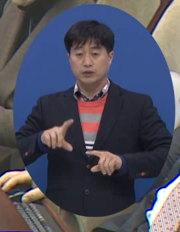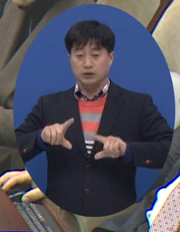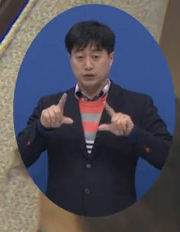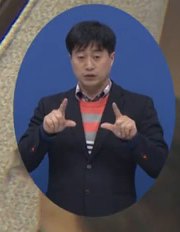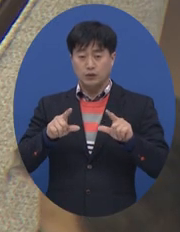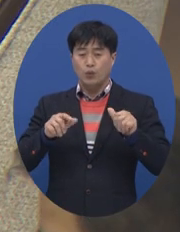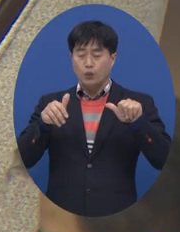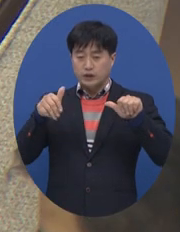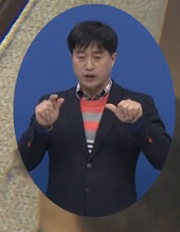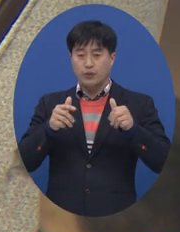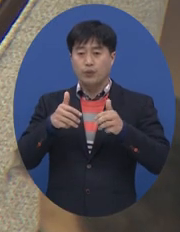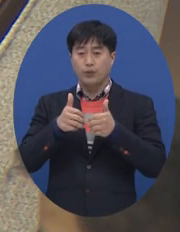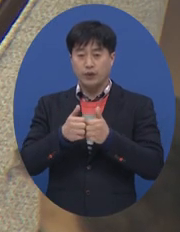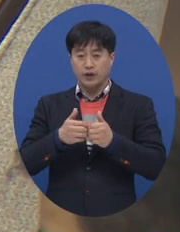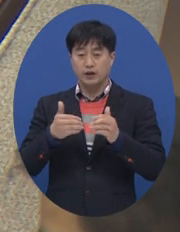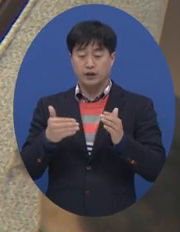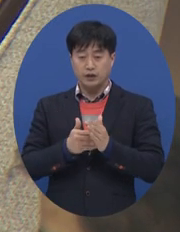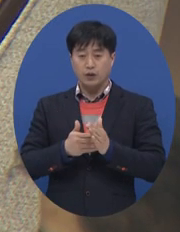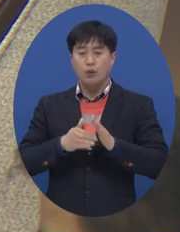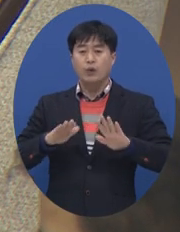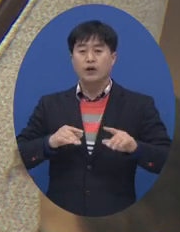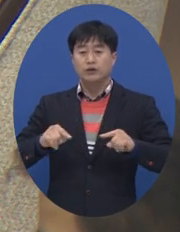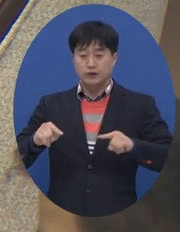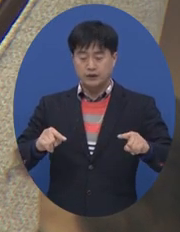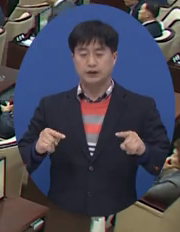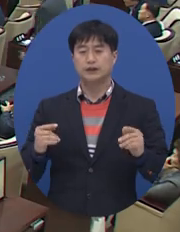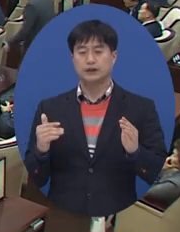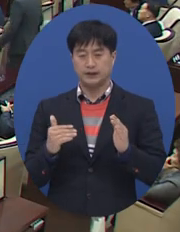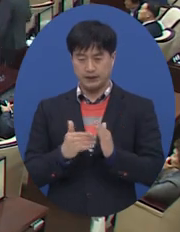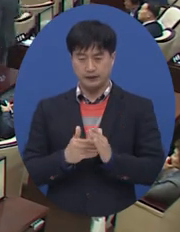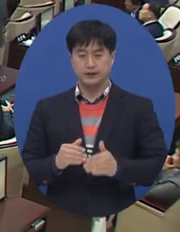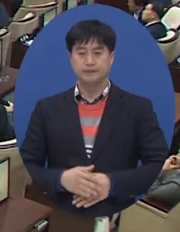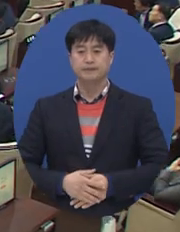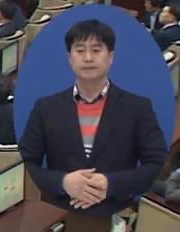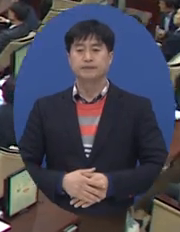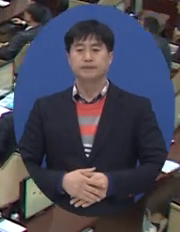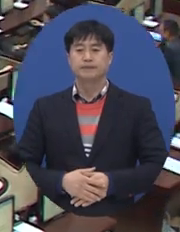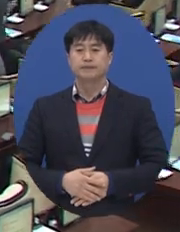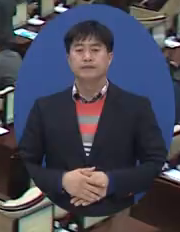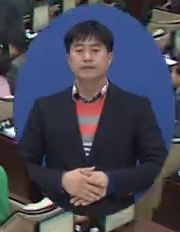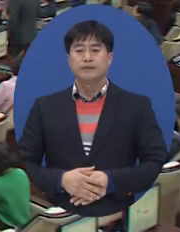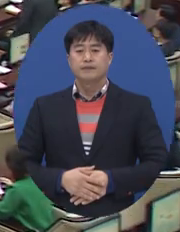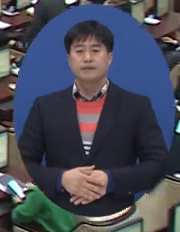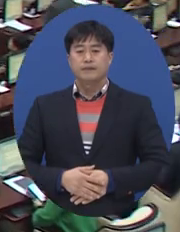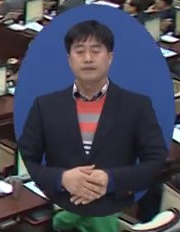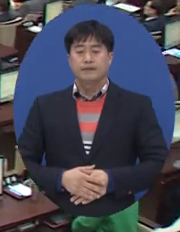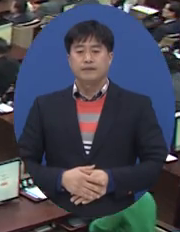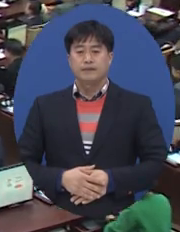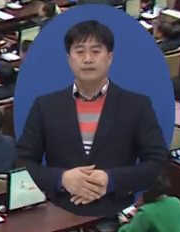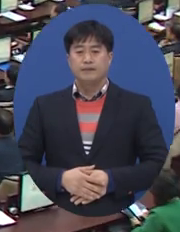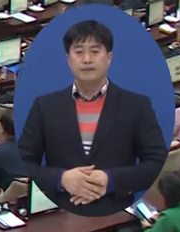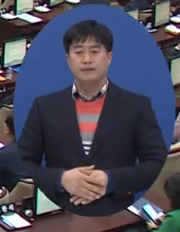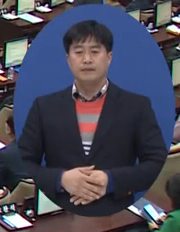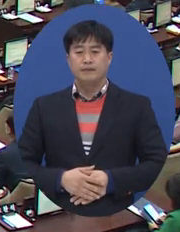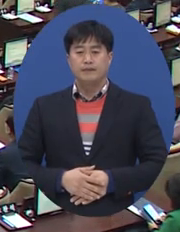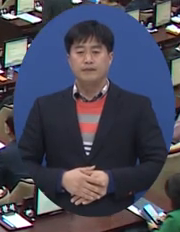5차 본회의를 끝으로 올해 의정활동을 마무리 짓게 됩니다. 경기 GTV 최창순입니다.